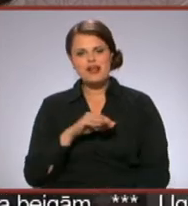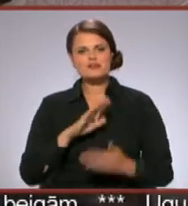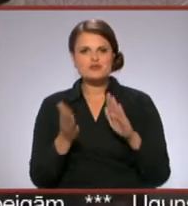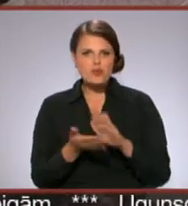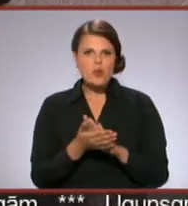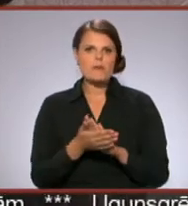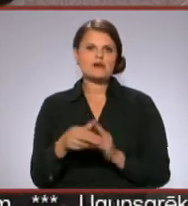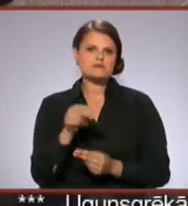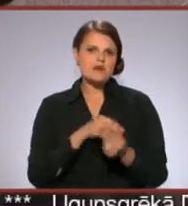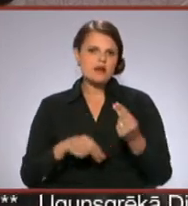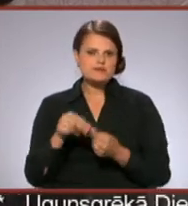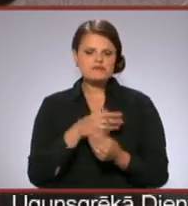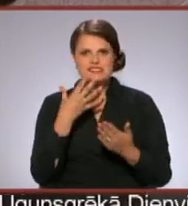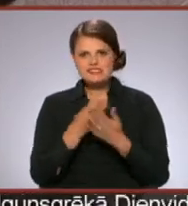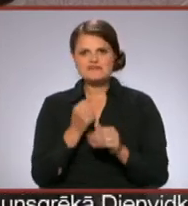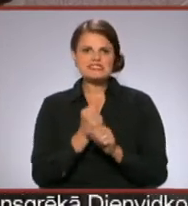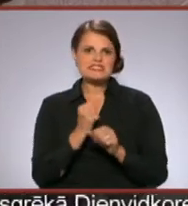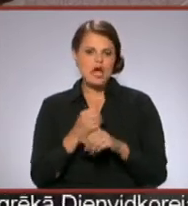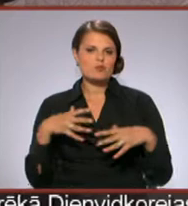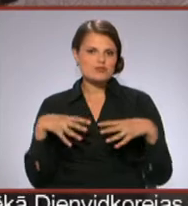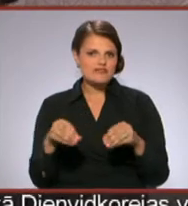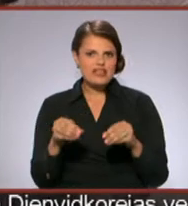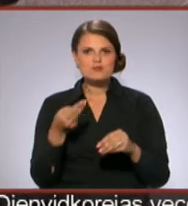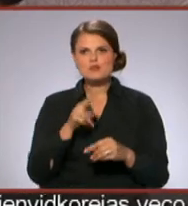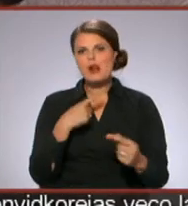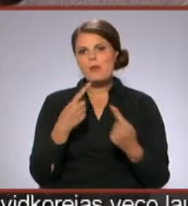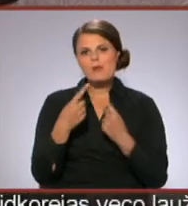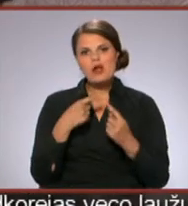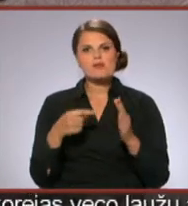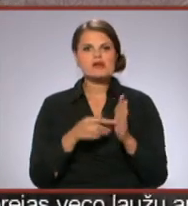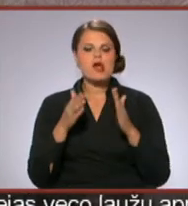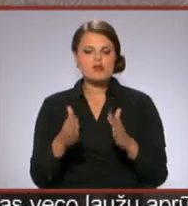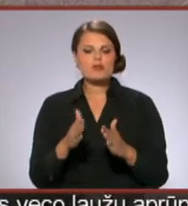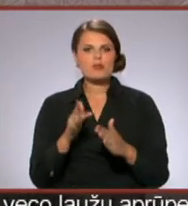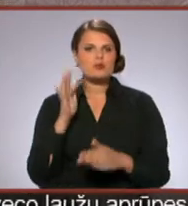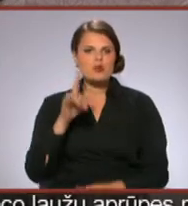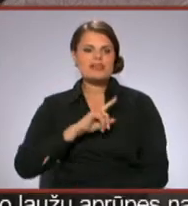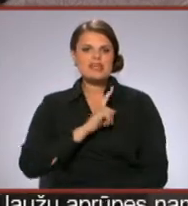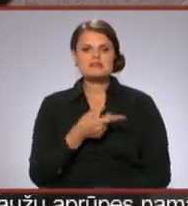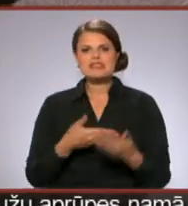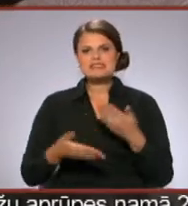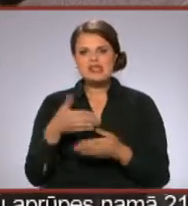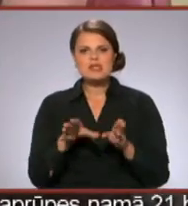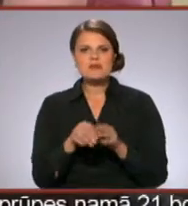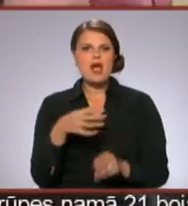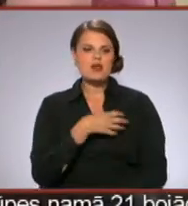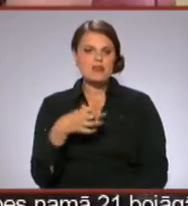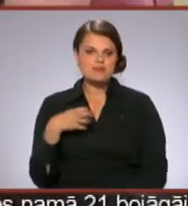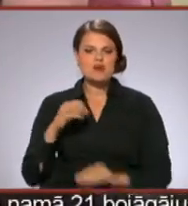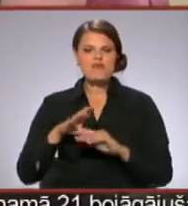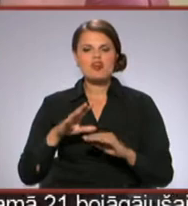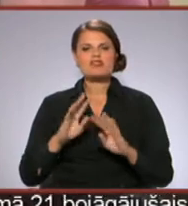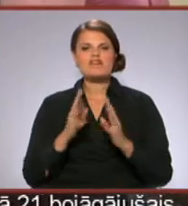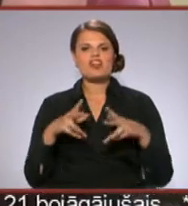kopā pārunājam savus darbus veicamos, tad pārunājam, kāda būtu iespējama sadarbība ar pašvaldību. Fonda